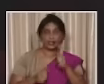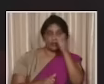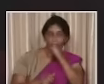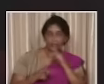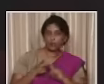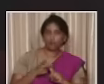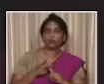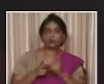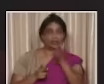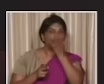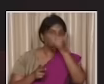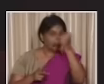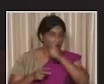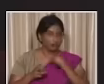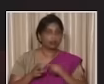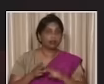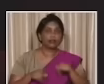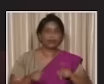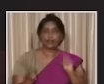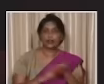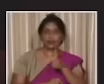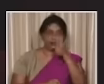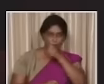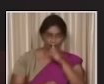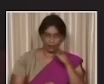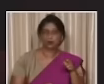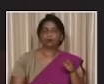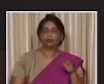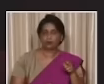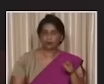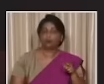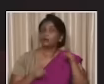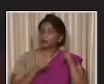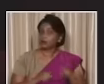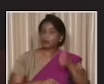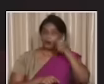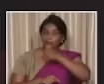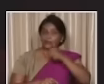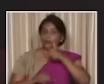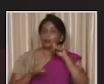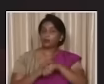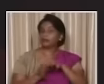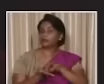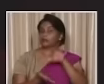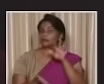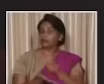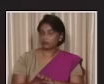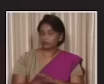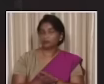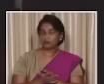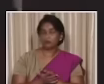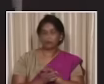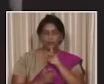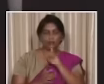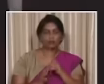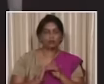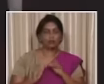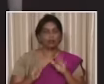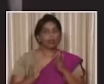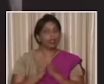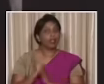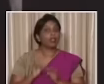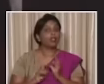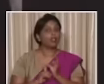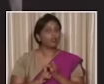මාෆියාව, සීනි මාෆියාව, දැන් ක්‍රිකට් මාෆියාව. මේ මාෆියාව තීන්දුව කරනවා ගරු කතානායකතුමනි මොන